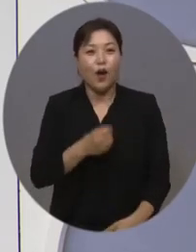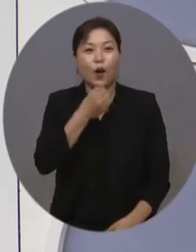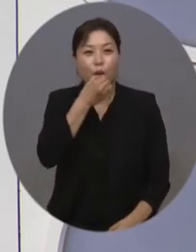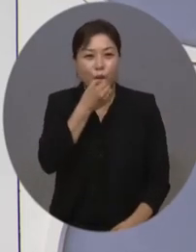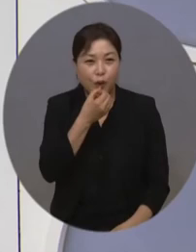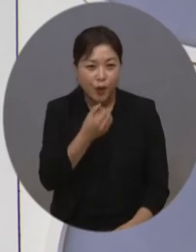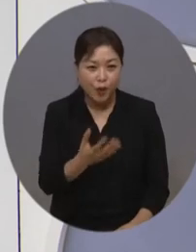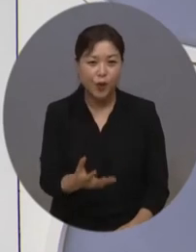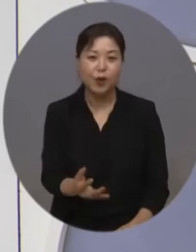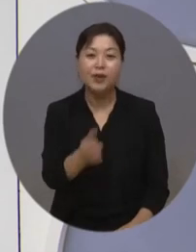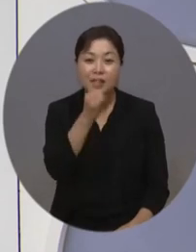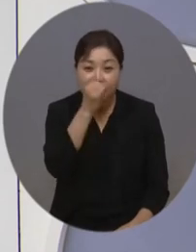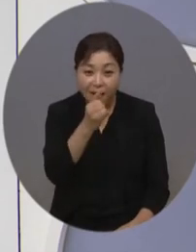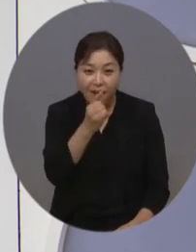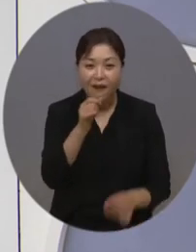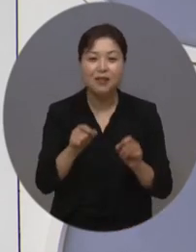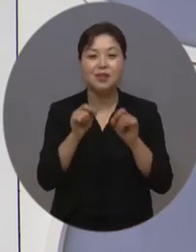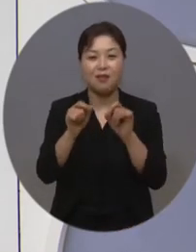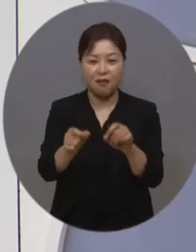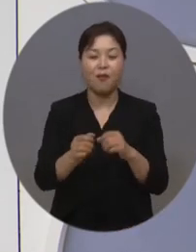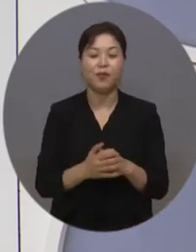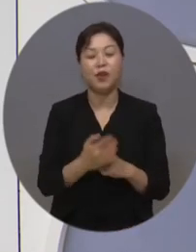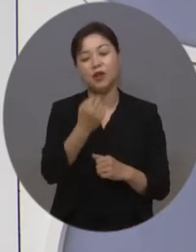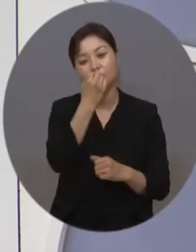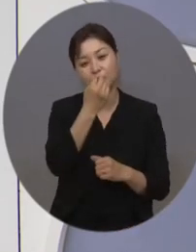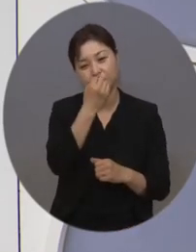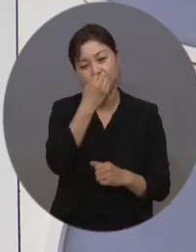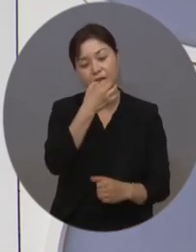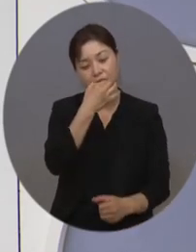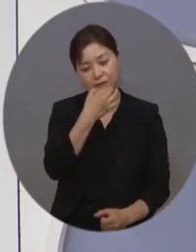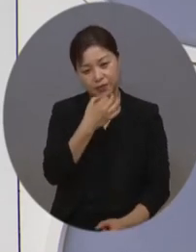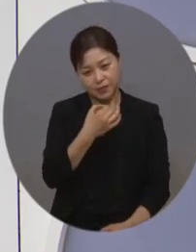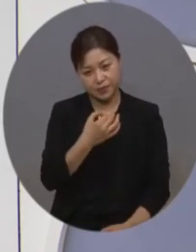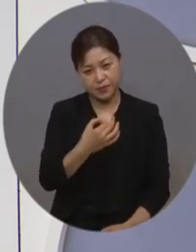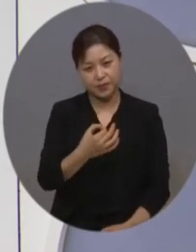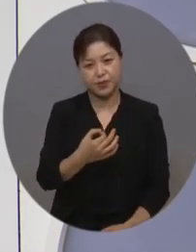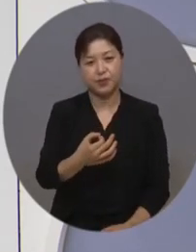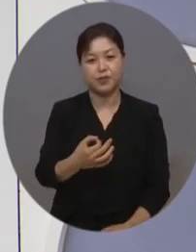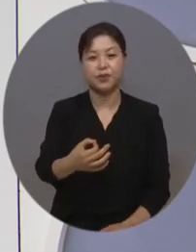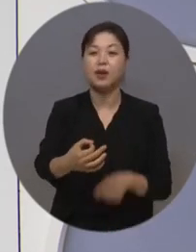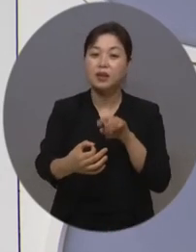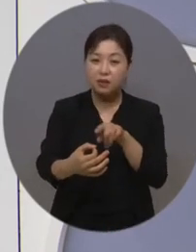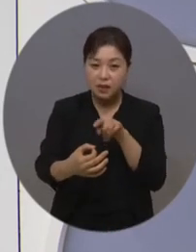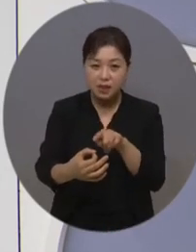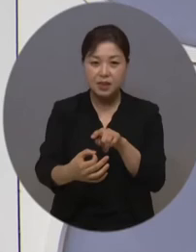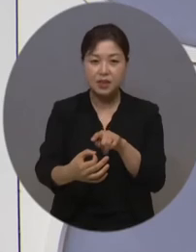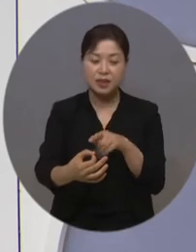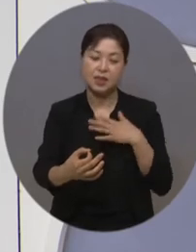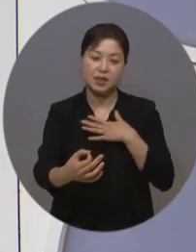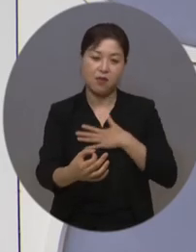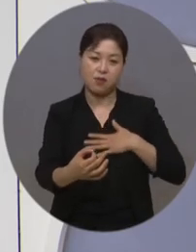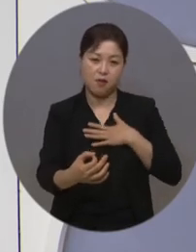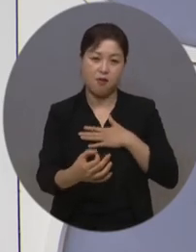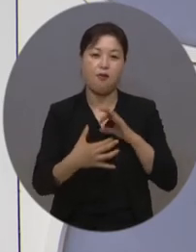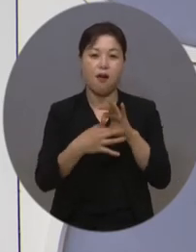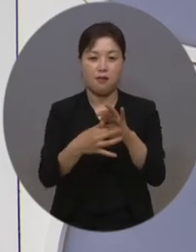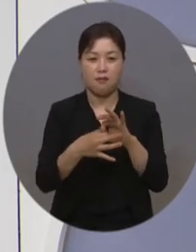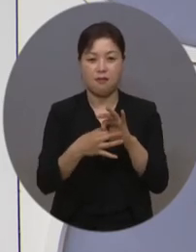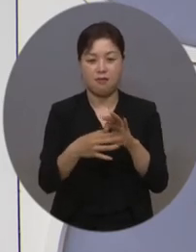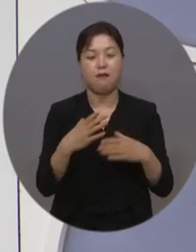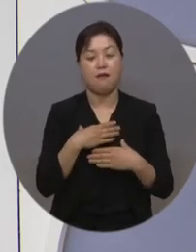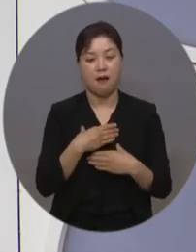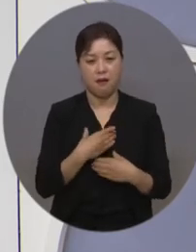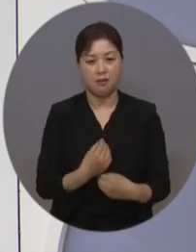이제 쉬듯이 이렇게 이제 그렇게 숨을 내쉬는 것이 가장 우리가 정서적으로 앉아야